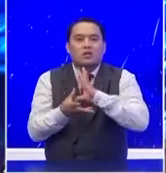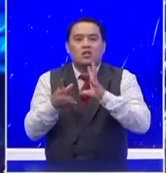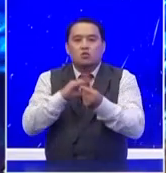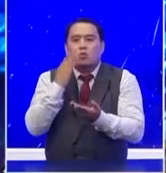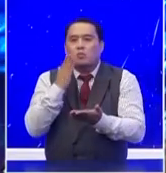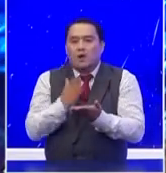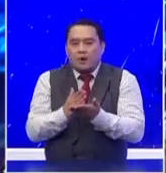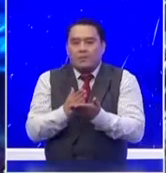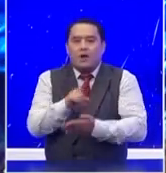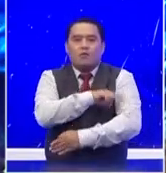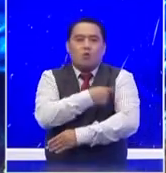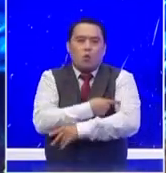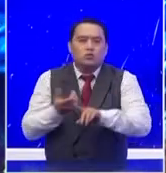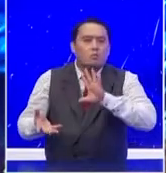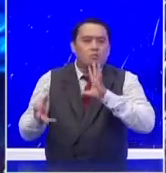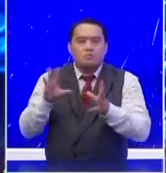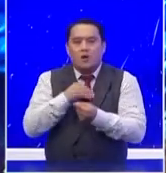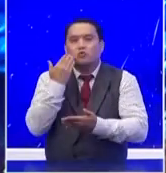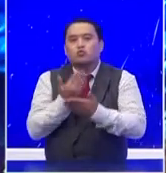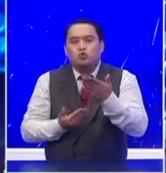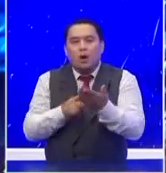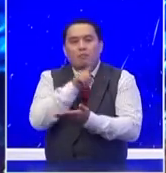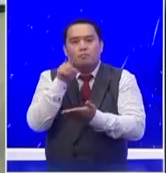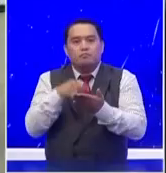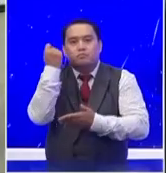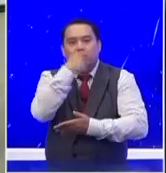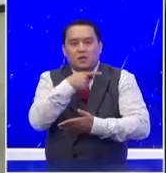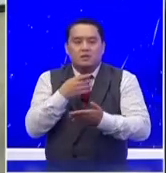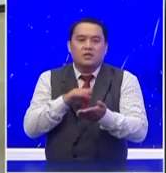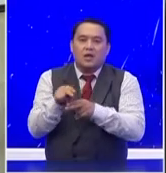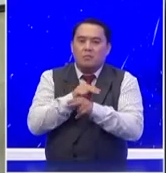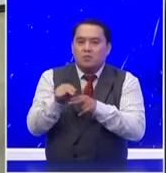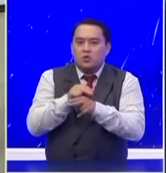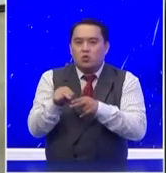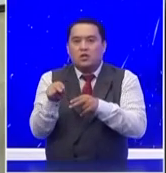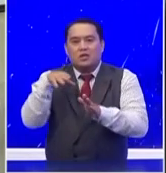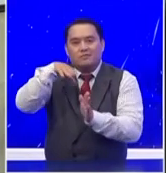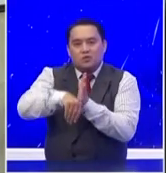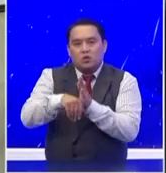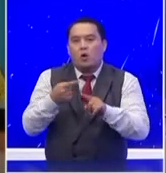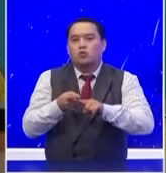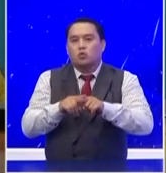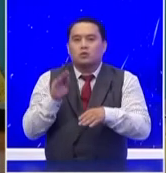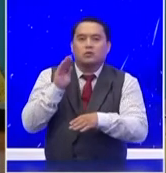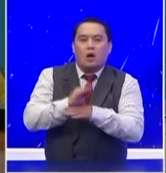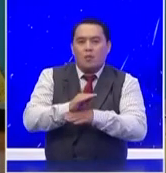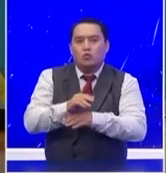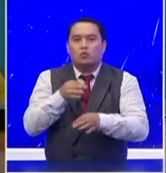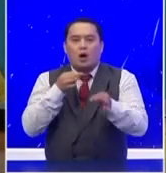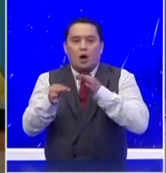көрсетіп отыр. Ақ халаттылар осының барлығын сұрап біліп, қажет жағдайда жасалып жатқан ем шараларына түзетулер енгізеді. Толықтырулар